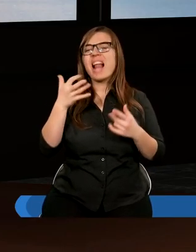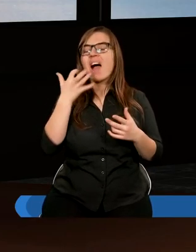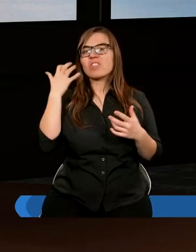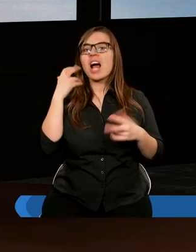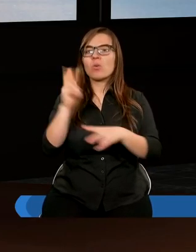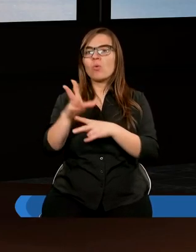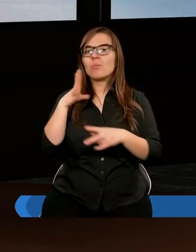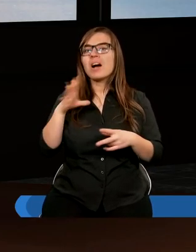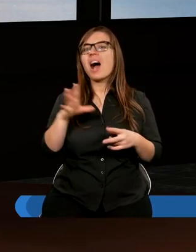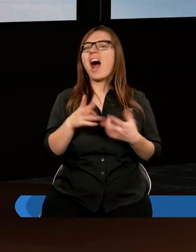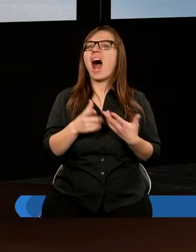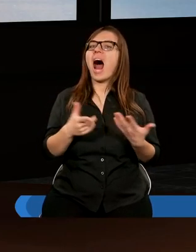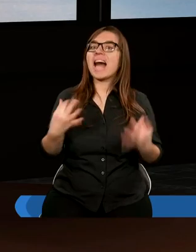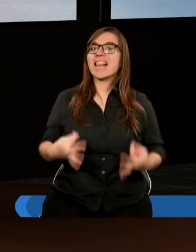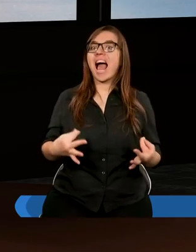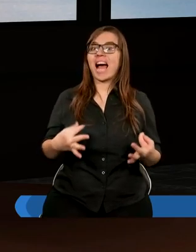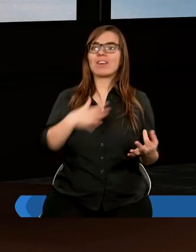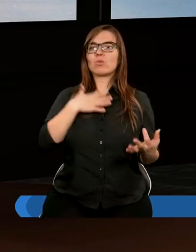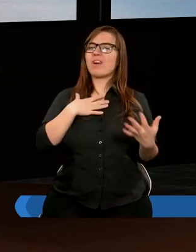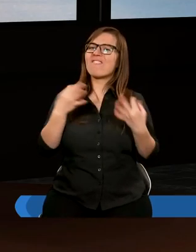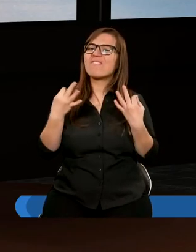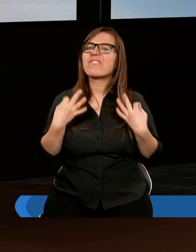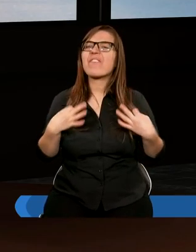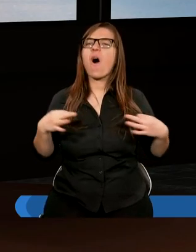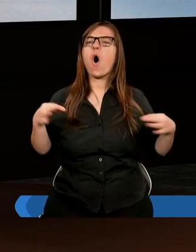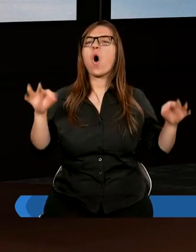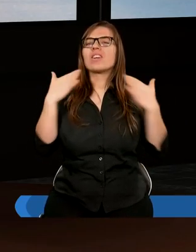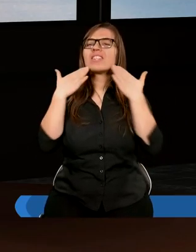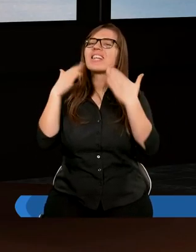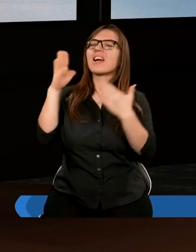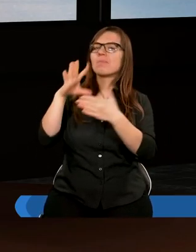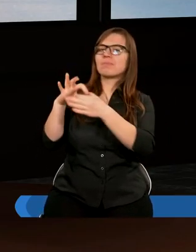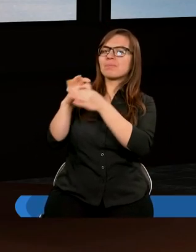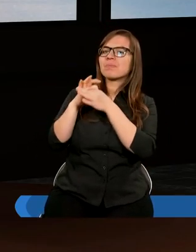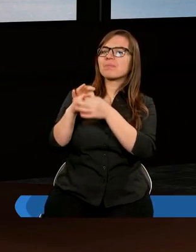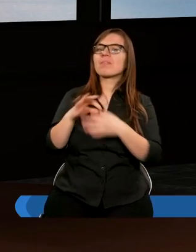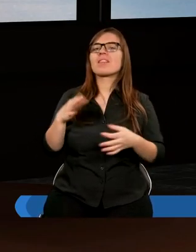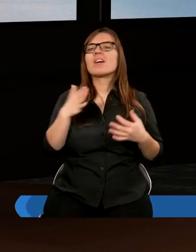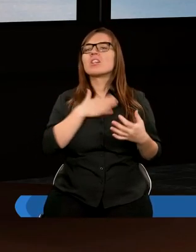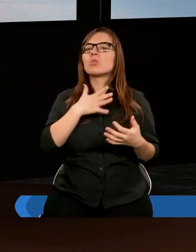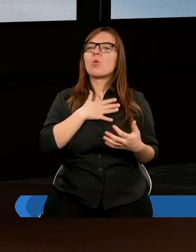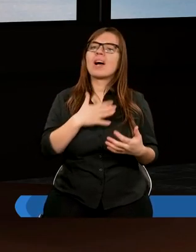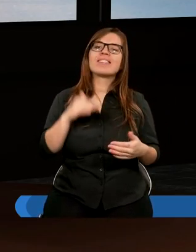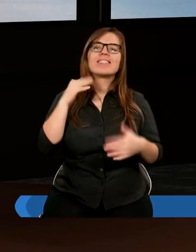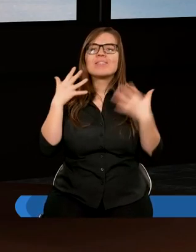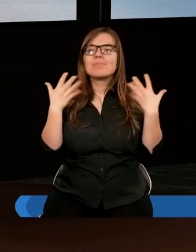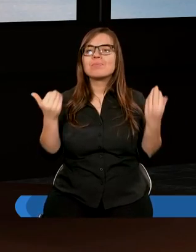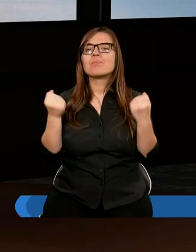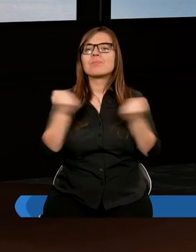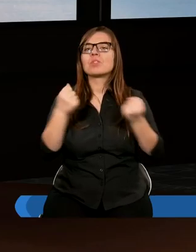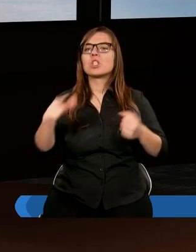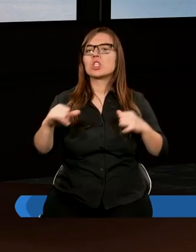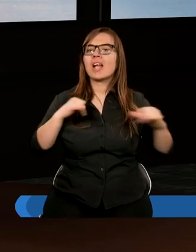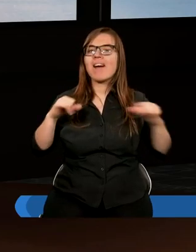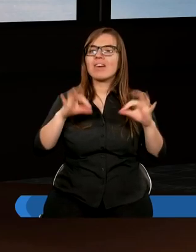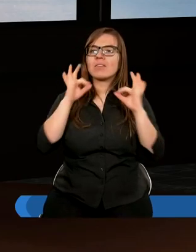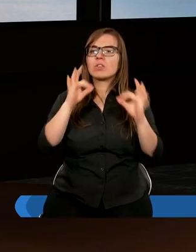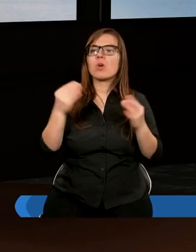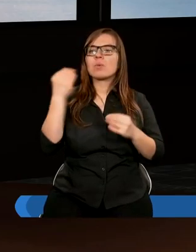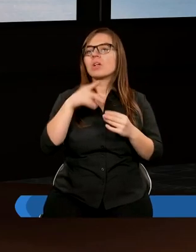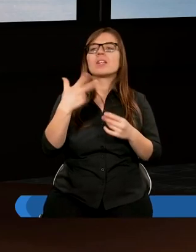ale ta wolność, jaką mam teraz i znowu tylko dzięki Bogu, dzięki temu, jak bardzo tego szafarstwa mnie nauczył, nie dlatego,